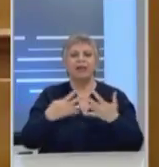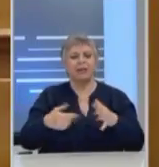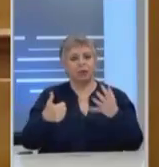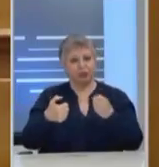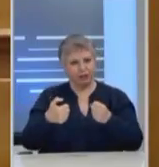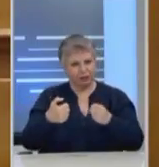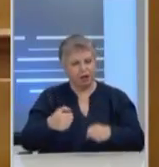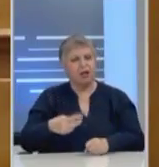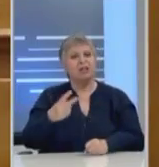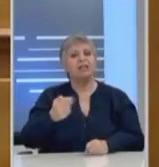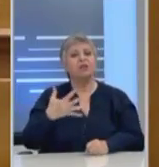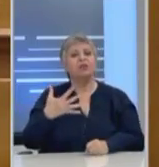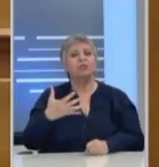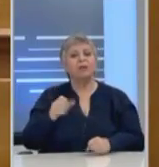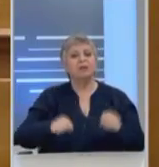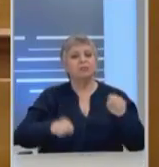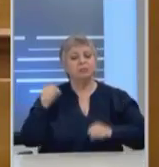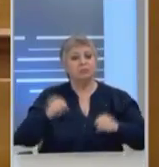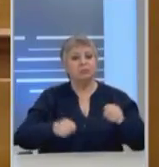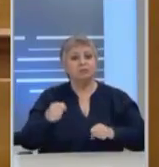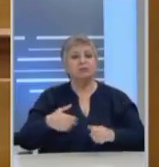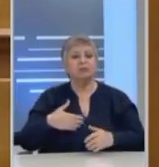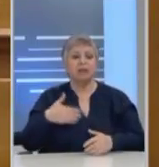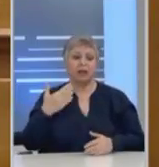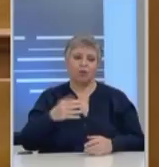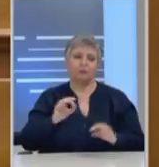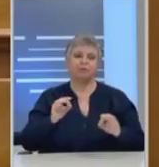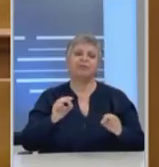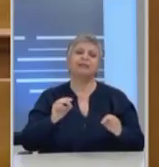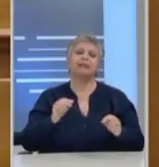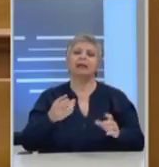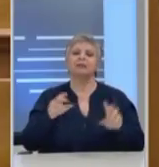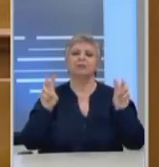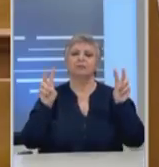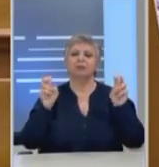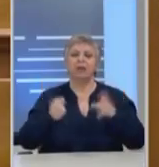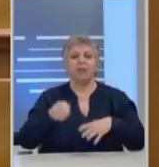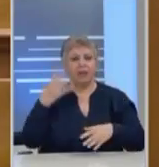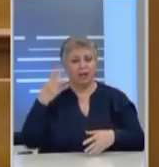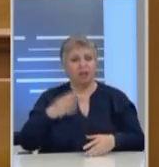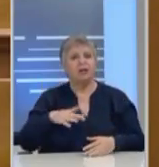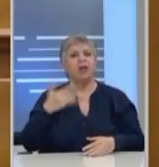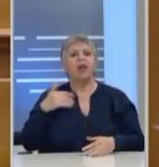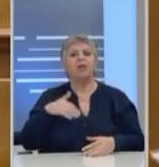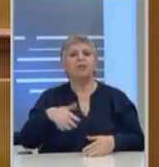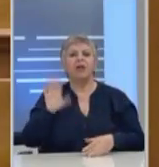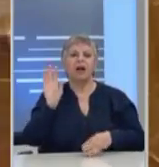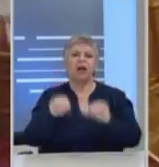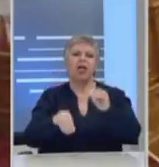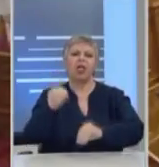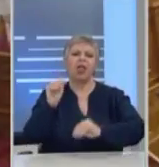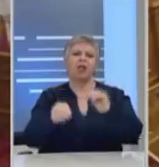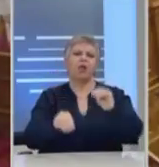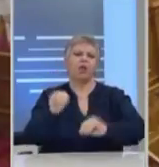25 Τρίτου 2017. Όλοι οι δρόμοι, καλά τα νέα φυσικά έτσι, οδηγούν στις κάλπες. Τι πρωτότυπο.